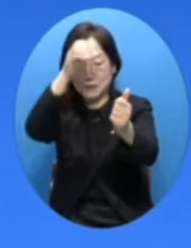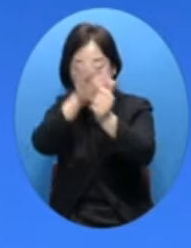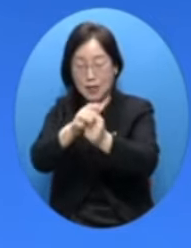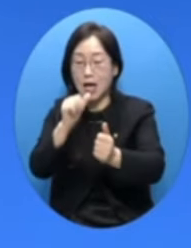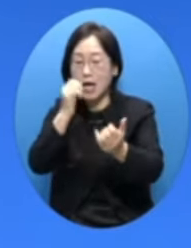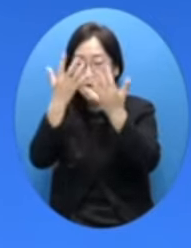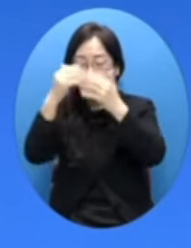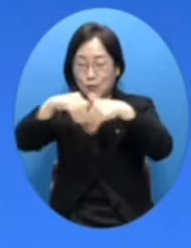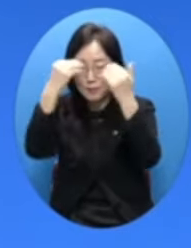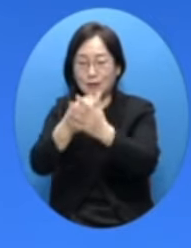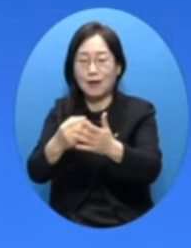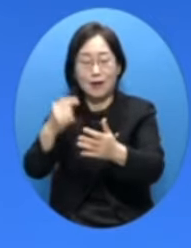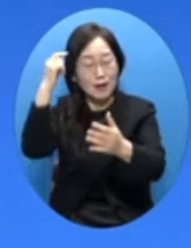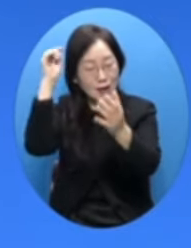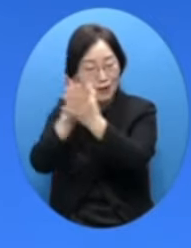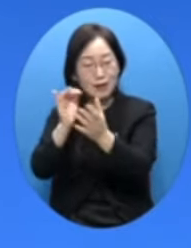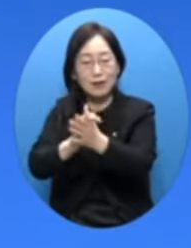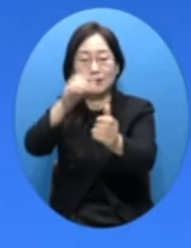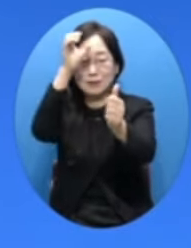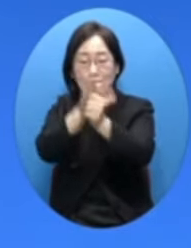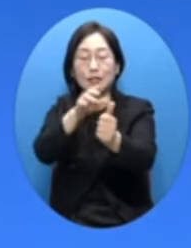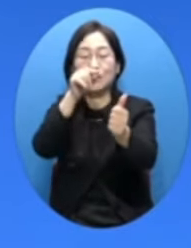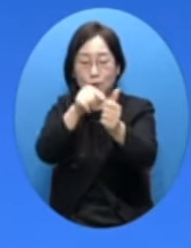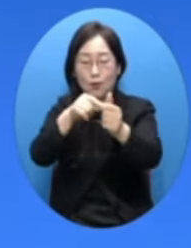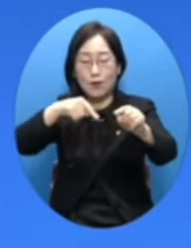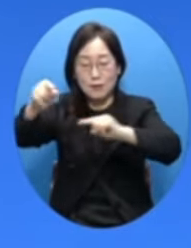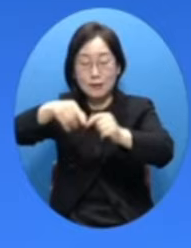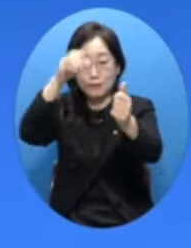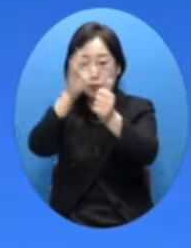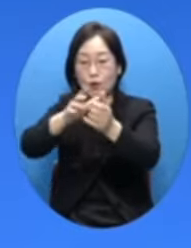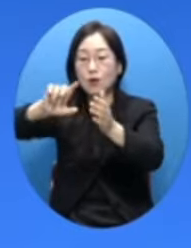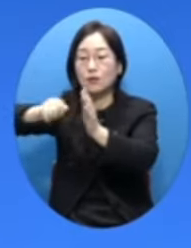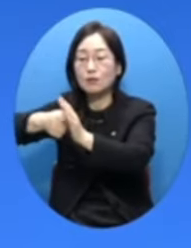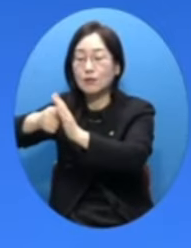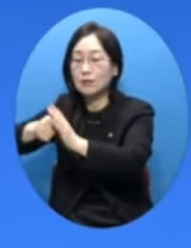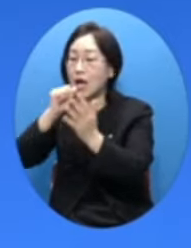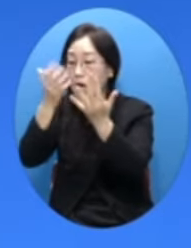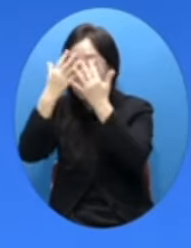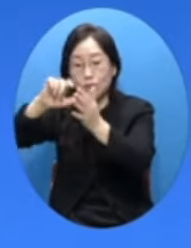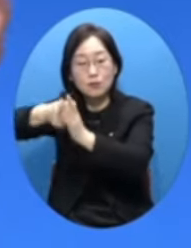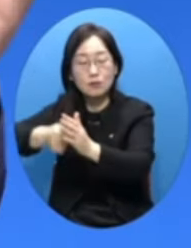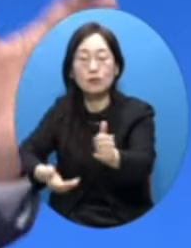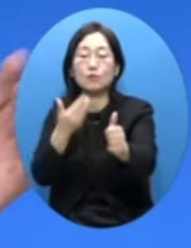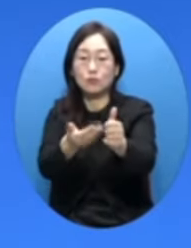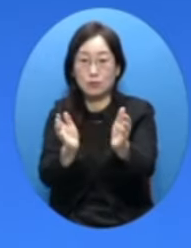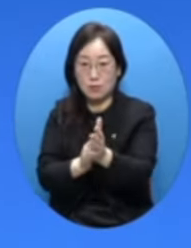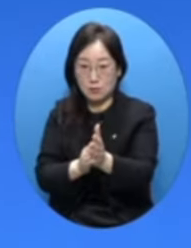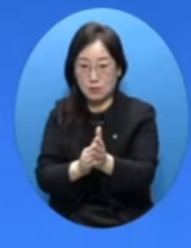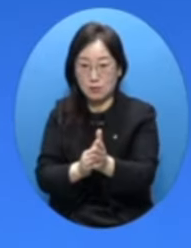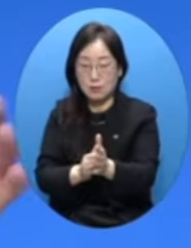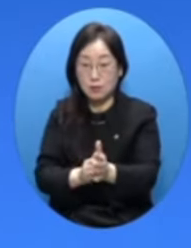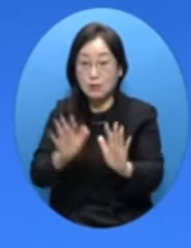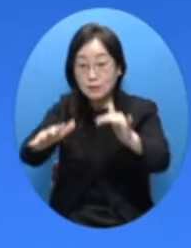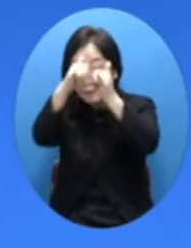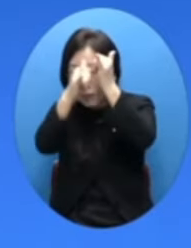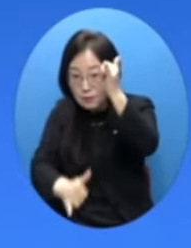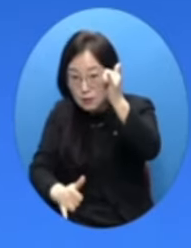전체를 다 맡아서 죄수를 다스리라고 열쇠 꾸러미를 맡긴 것입니다. 이런 일은